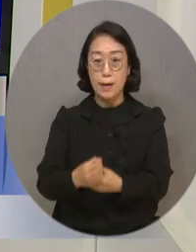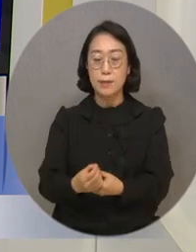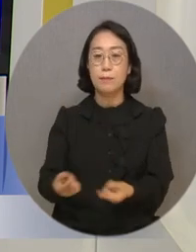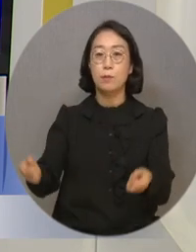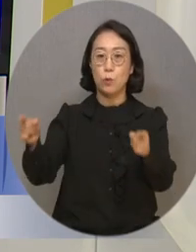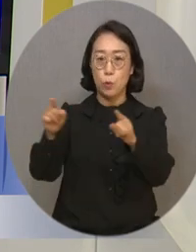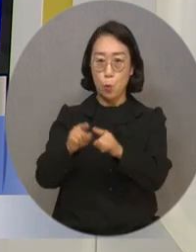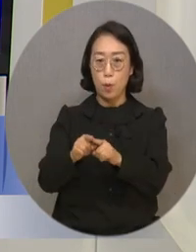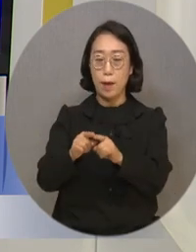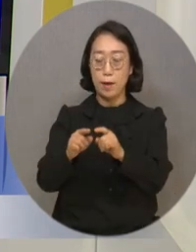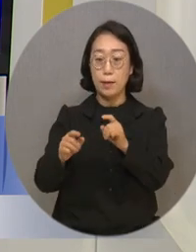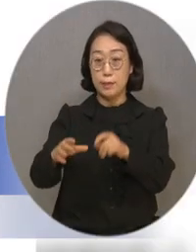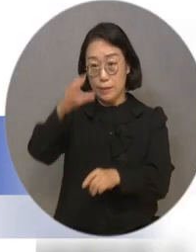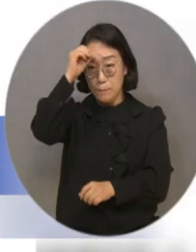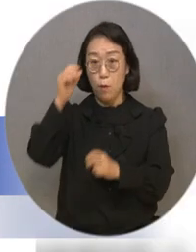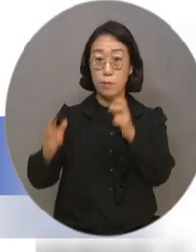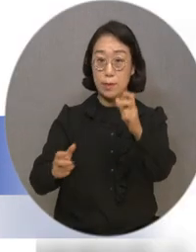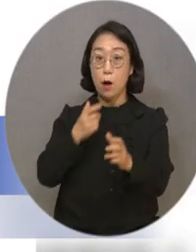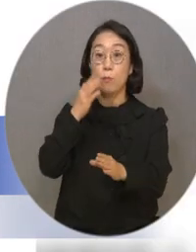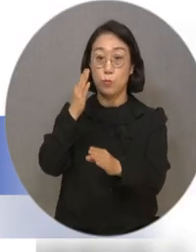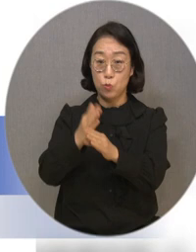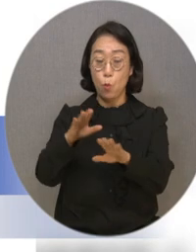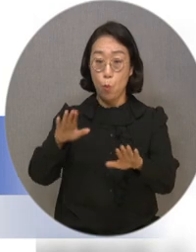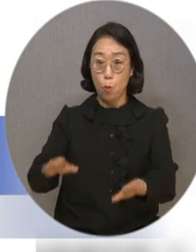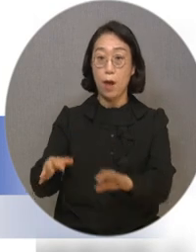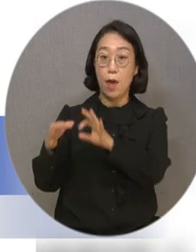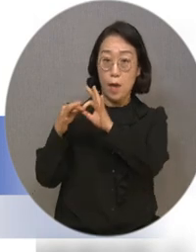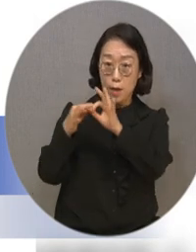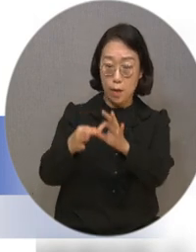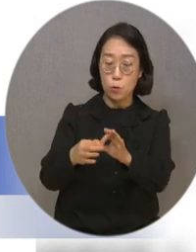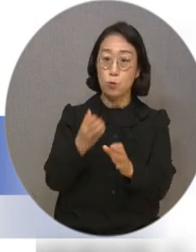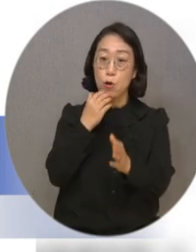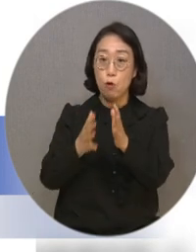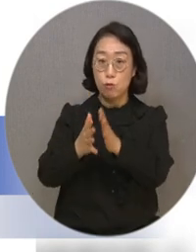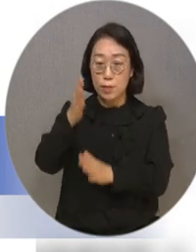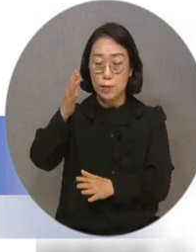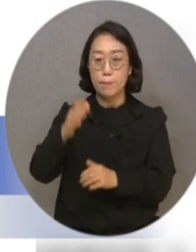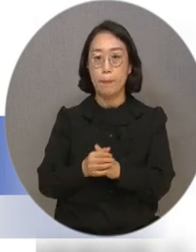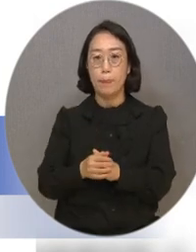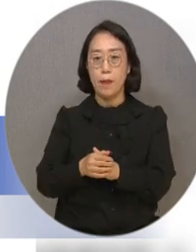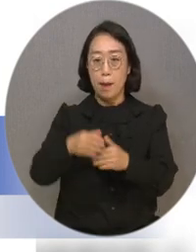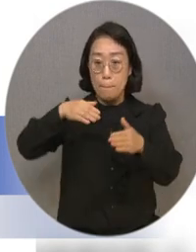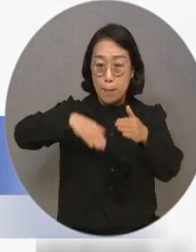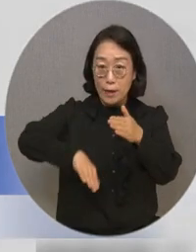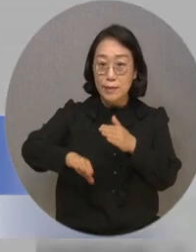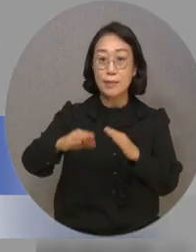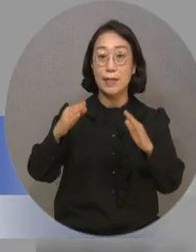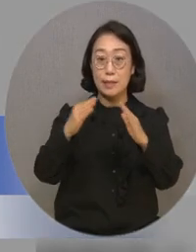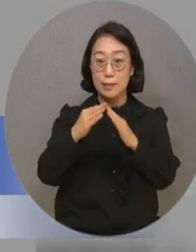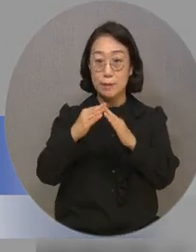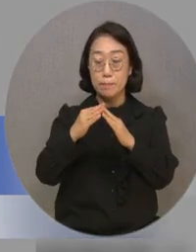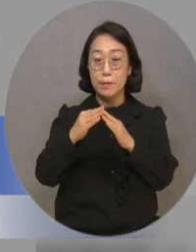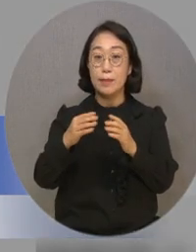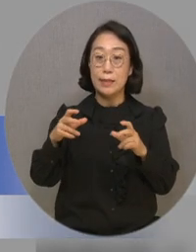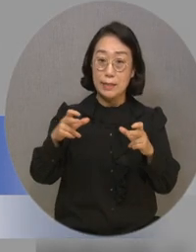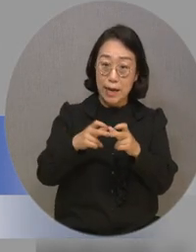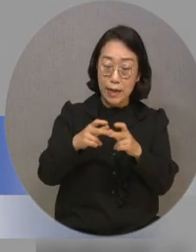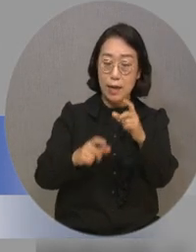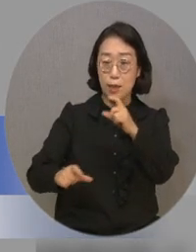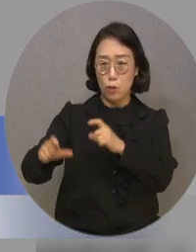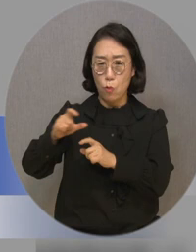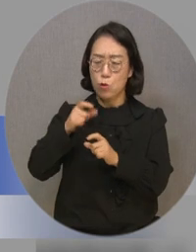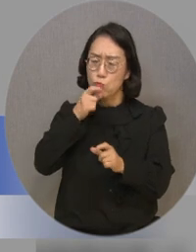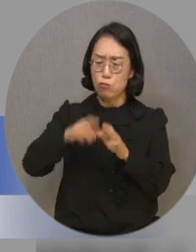주택 시범사업을 진행했는데요 올해도 서울시는 장애인이 거주 중인 반자주택뿐만 아니라